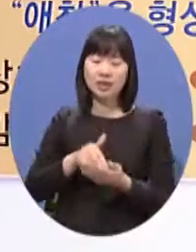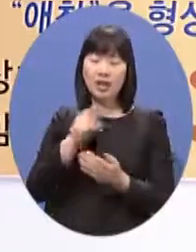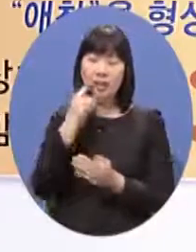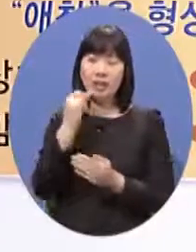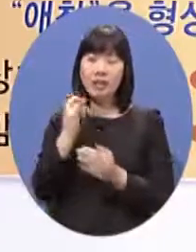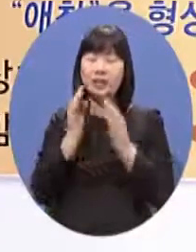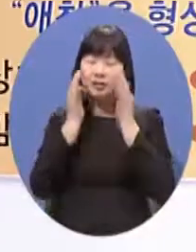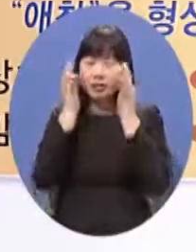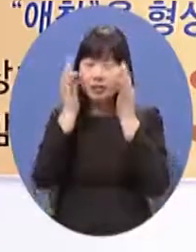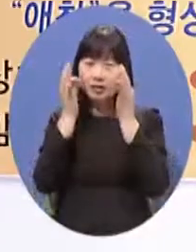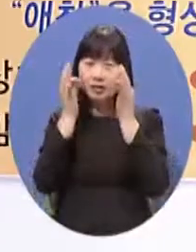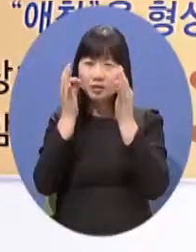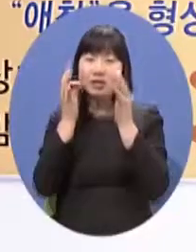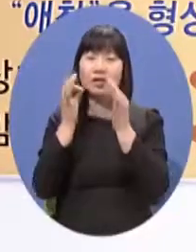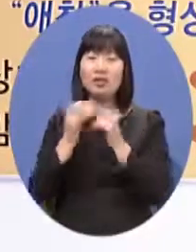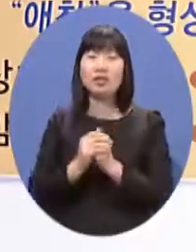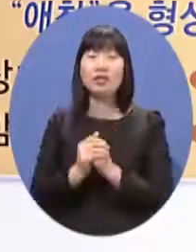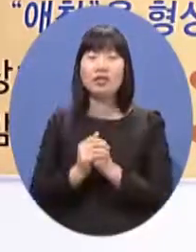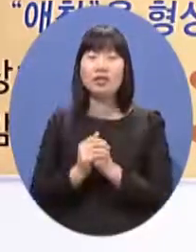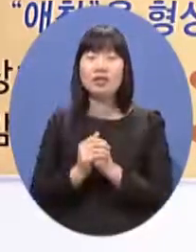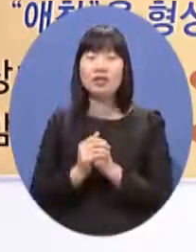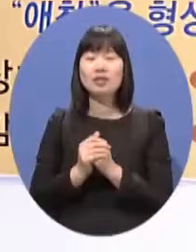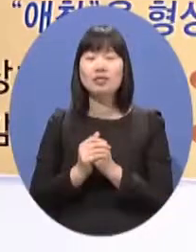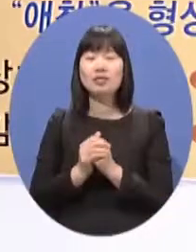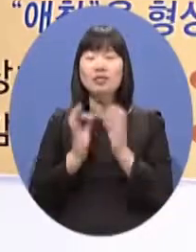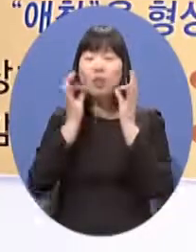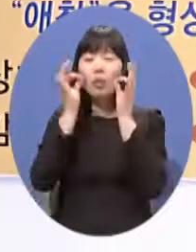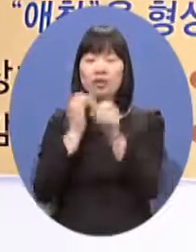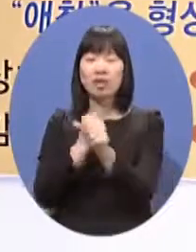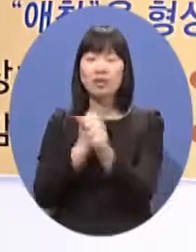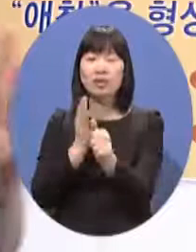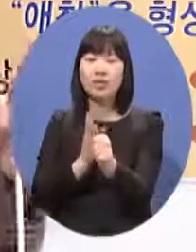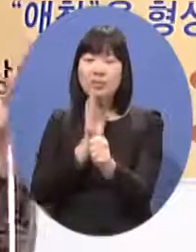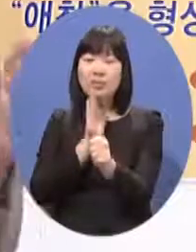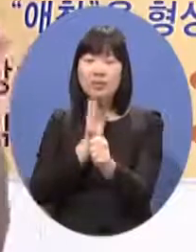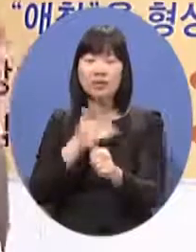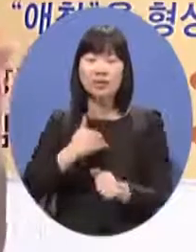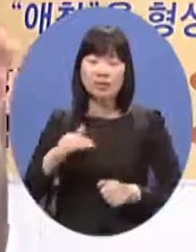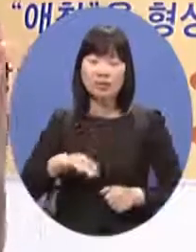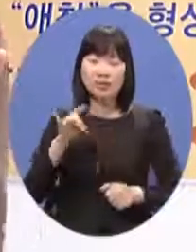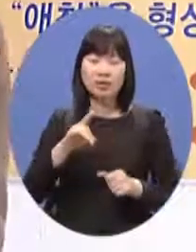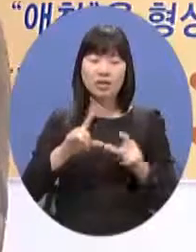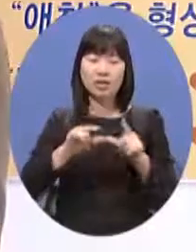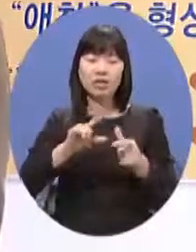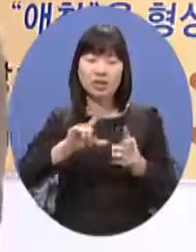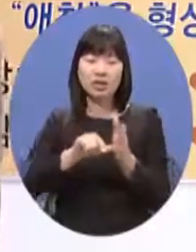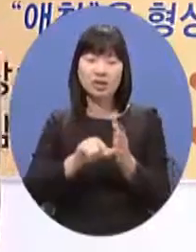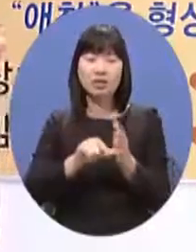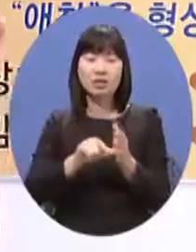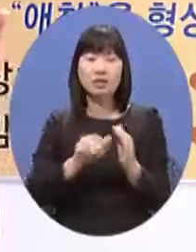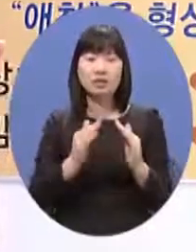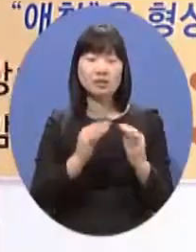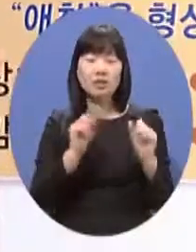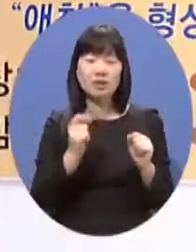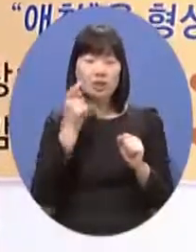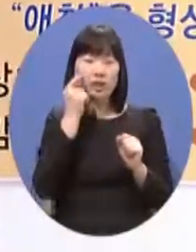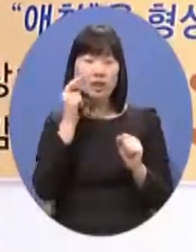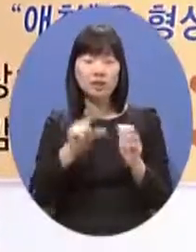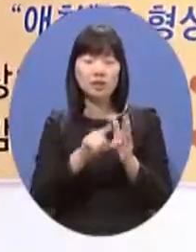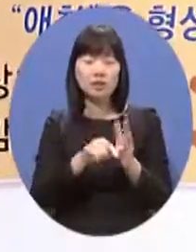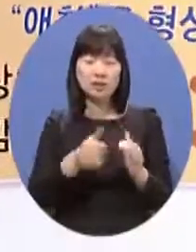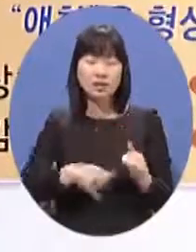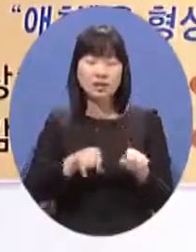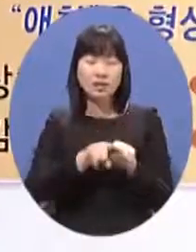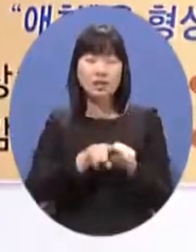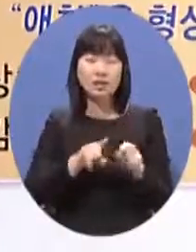엄마로서는 최상의 조합을 한번 해보시라고 말씀을 드려요. 뭐냐면은 내가 일단 일정 시간은 집에 못 있죠. 네. 자 그 시간에는